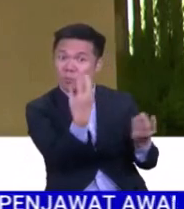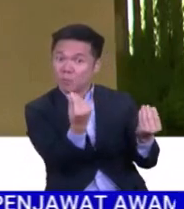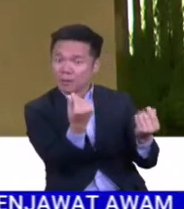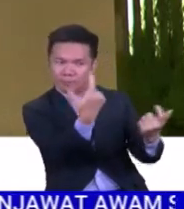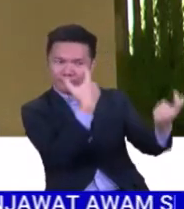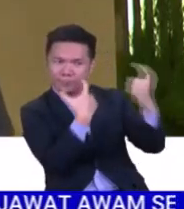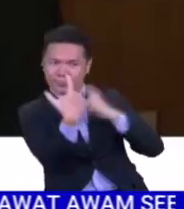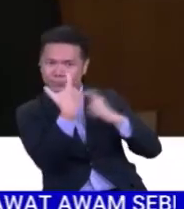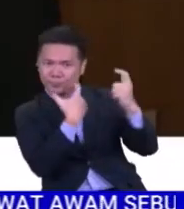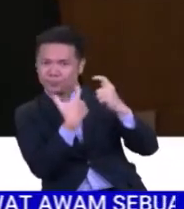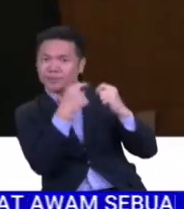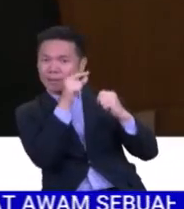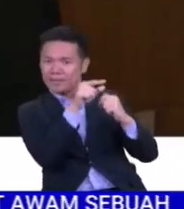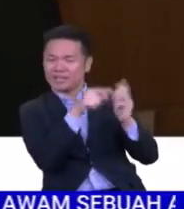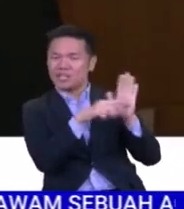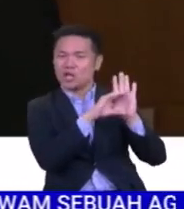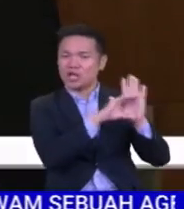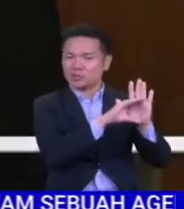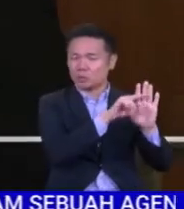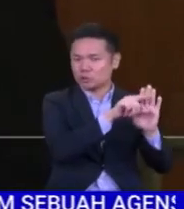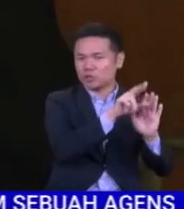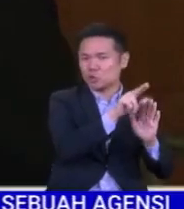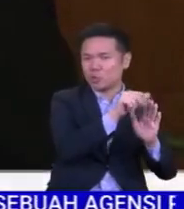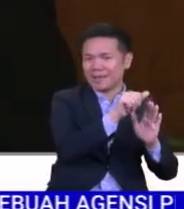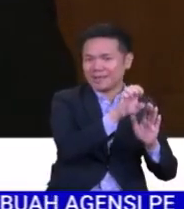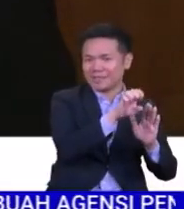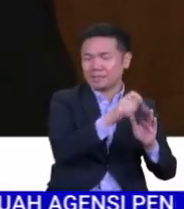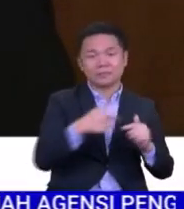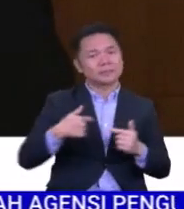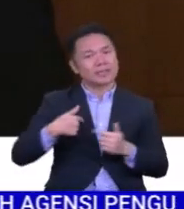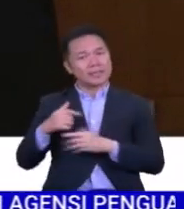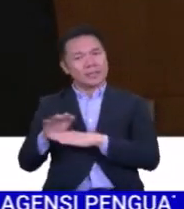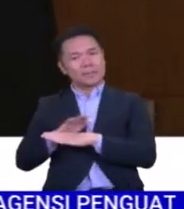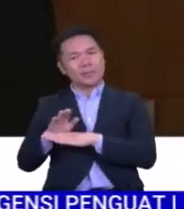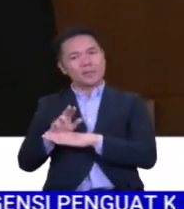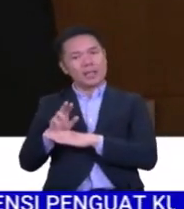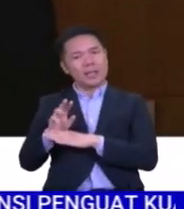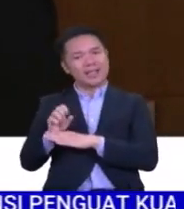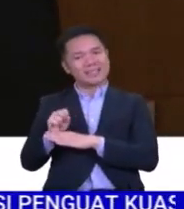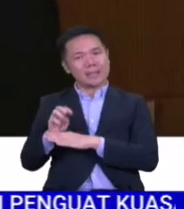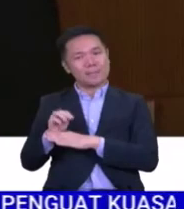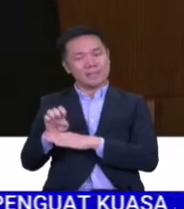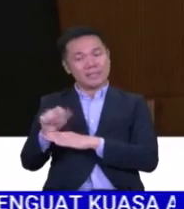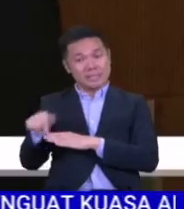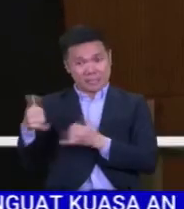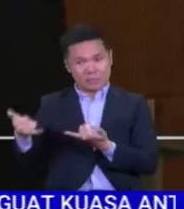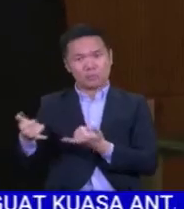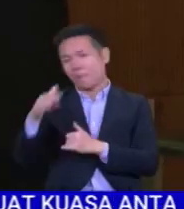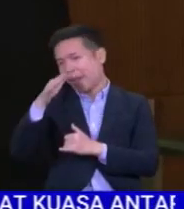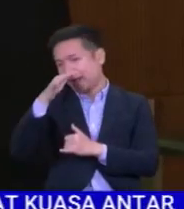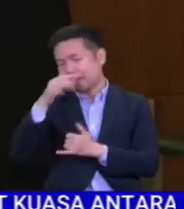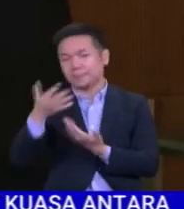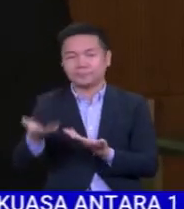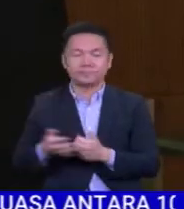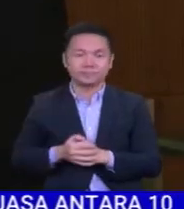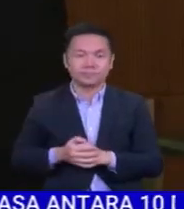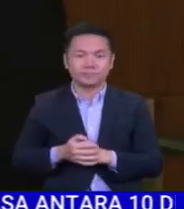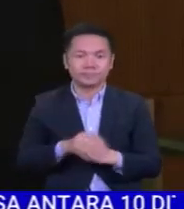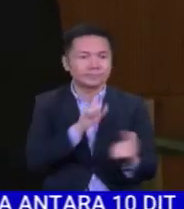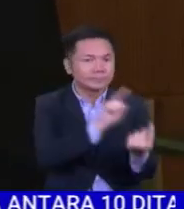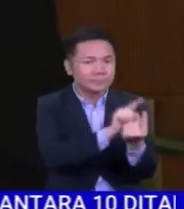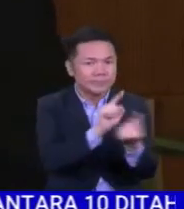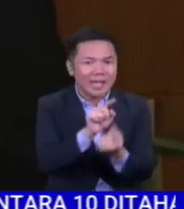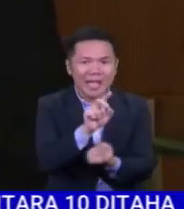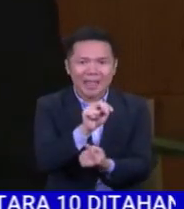Timur Tengah. Bagi saya sebagai SME daripada Melaka especially, bila saya dapat bertemu dengan